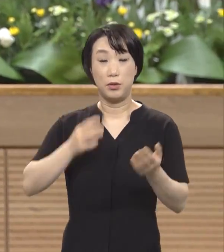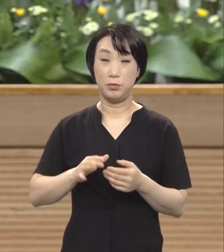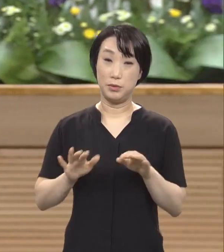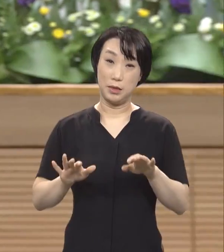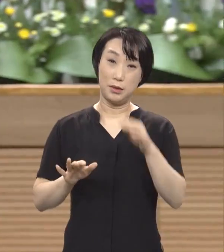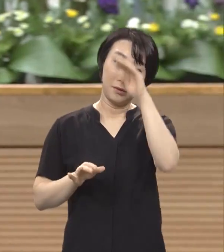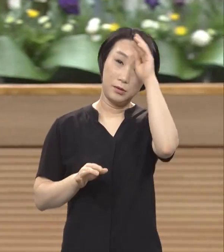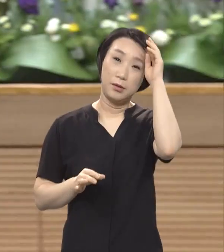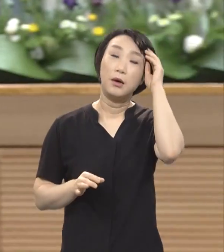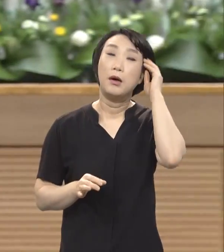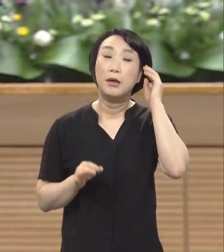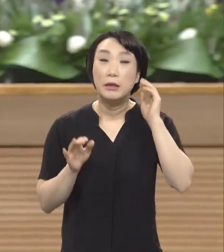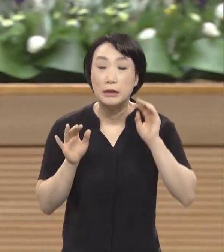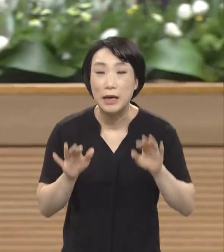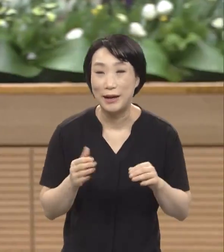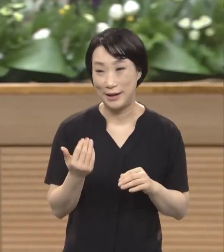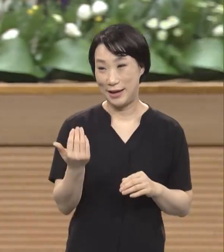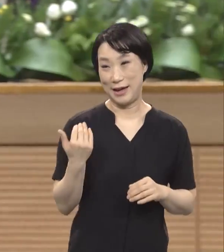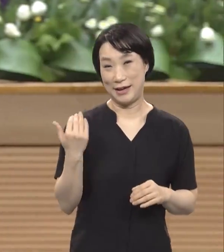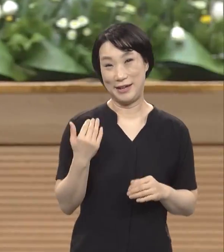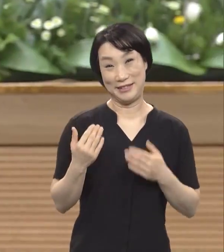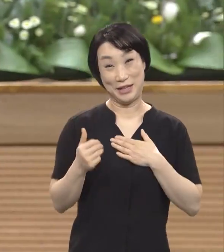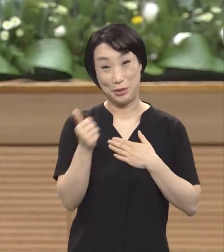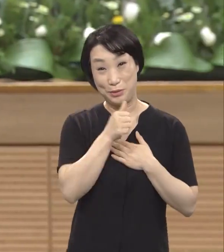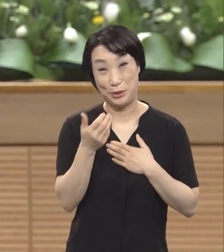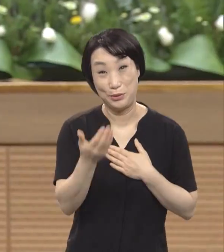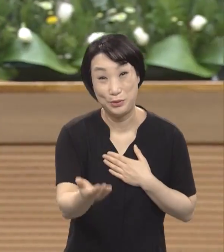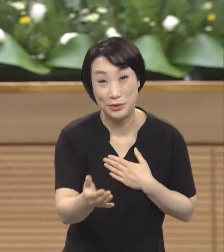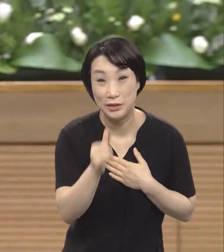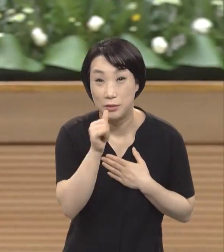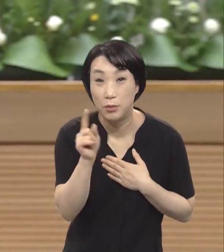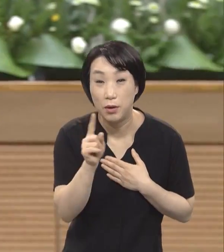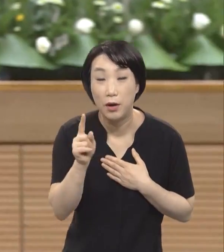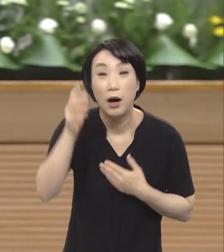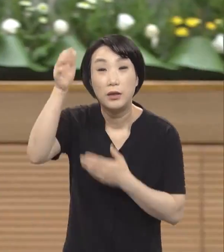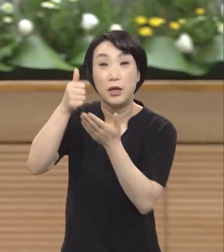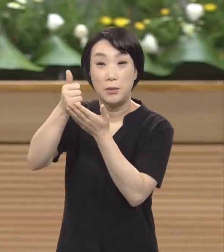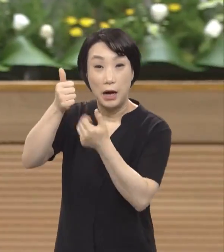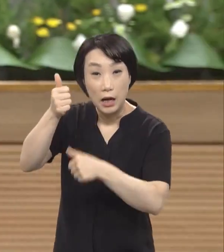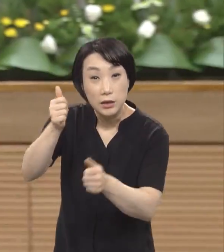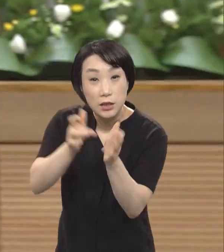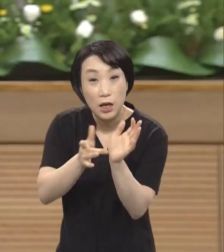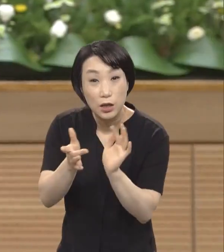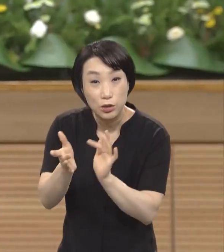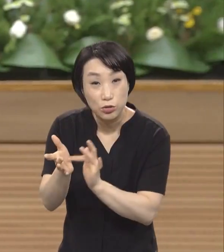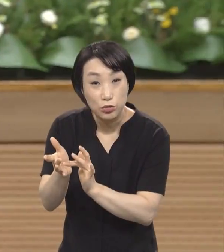자, 아까도 말했죠. 하나님의 아들이